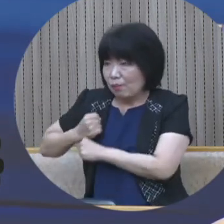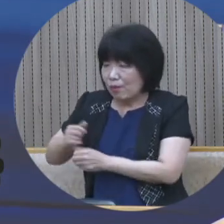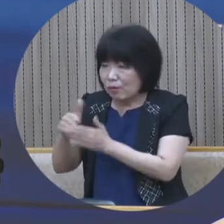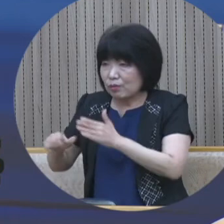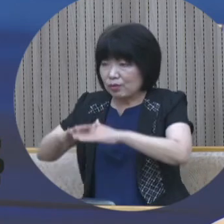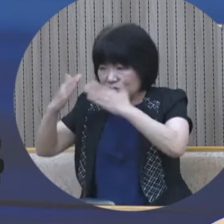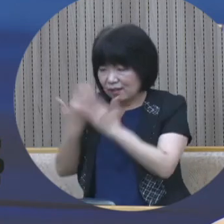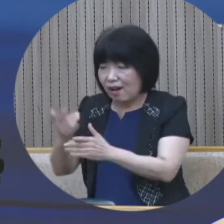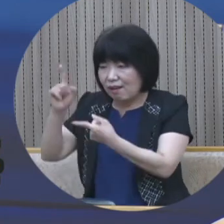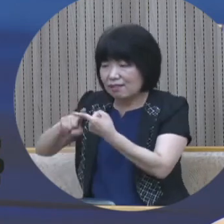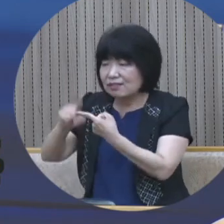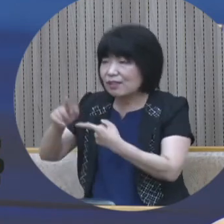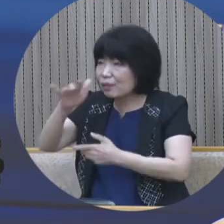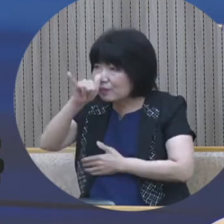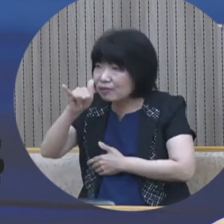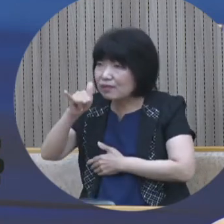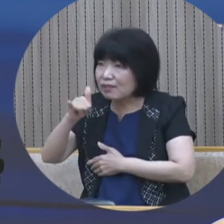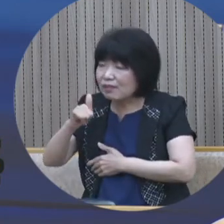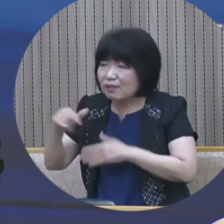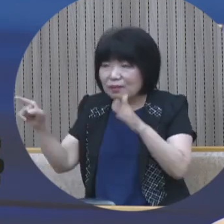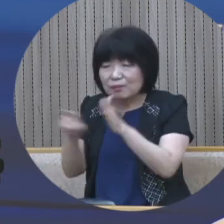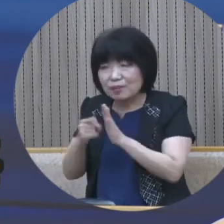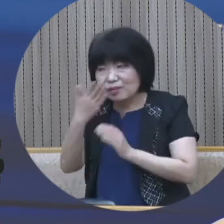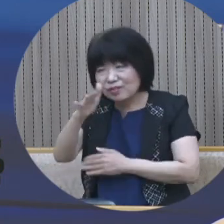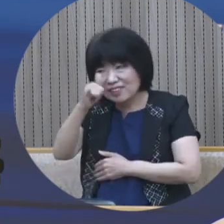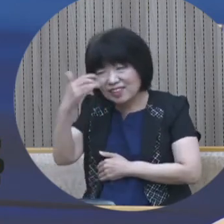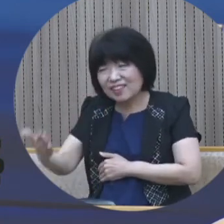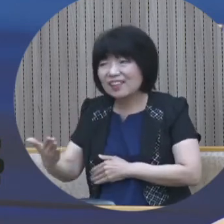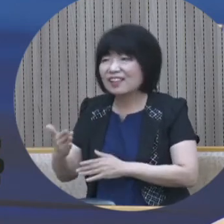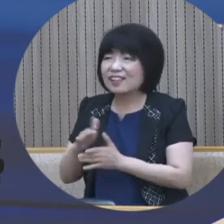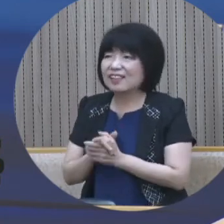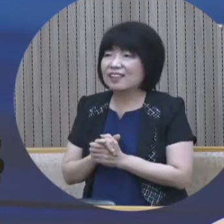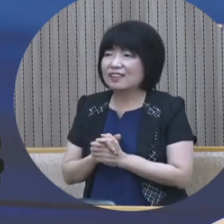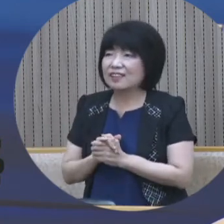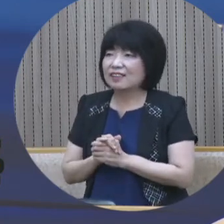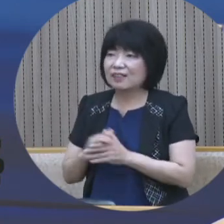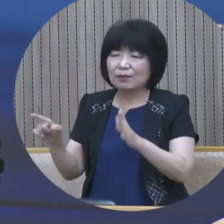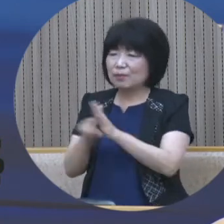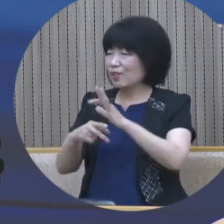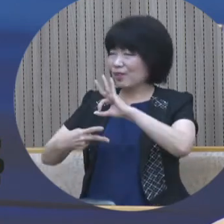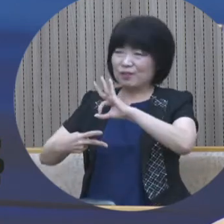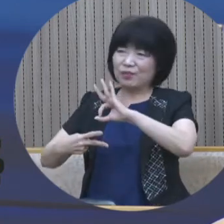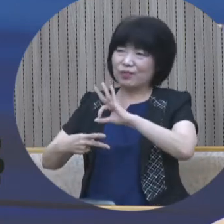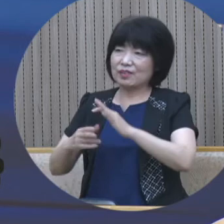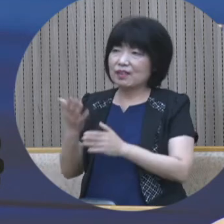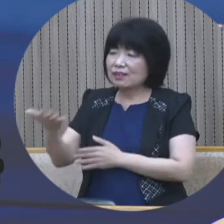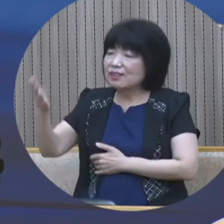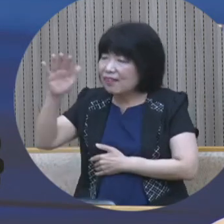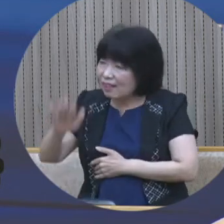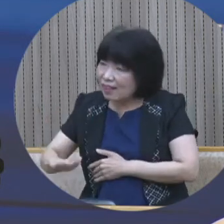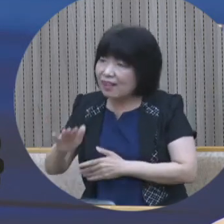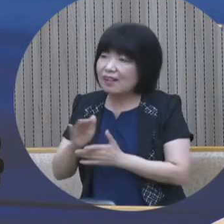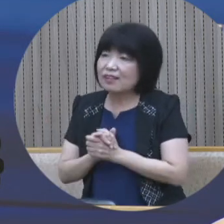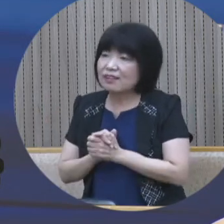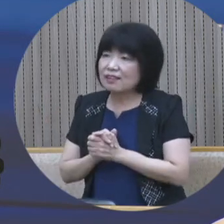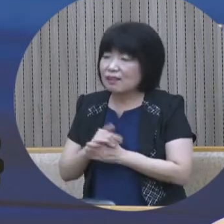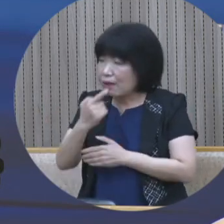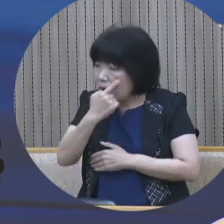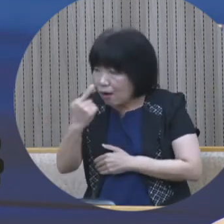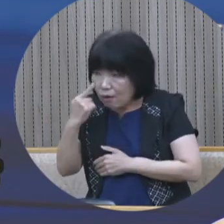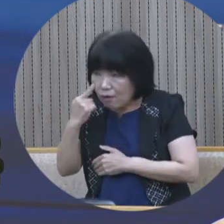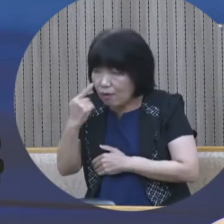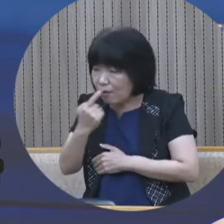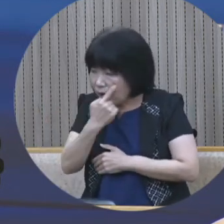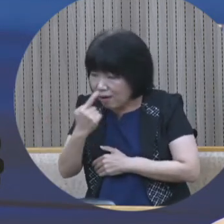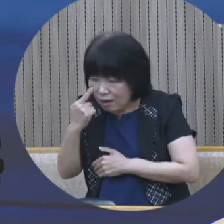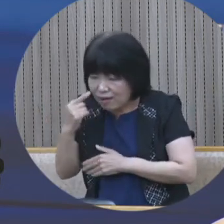다 그대로 있더라, 이런 말이 믿어지겠어요? 믿지 못하죠. 그렇지만 확인을